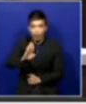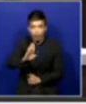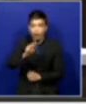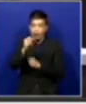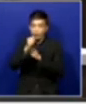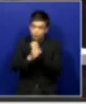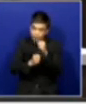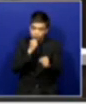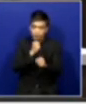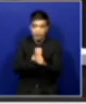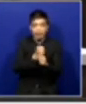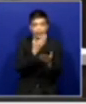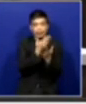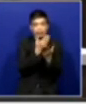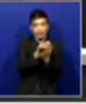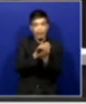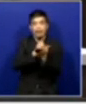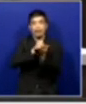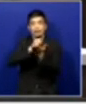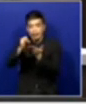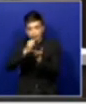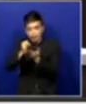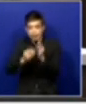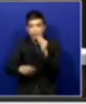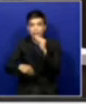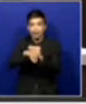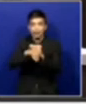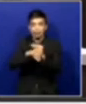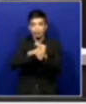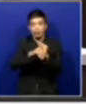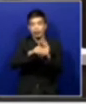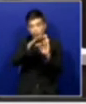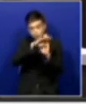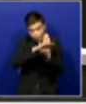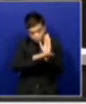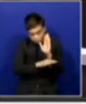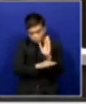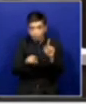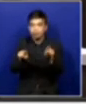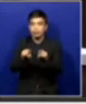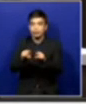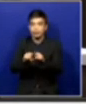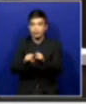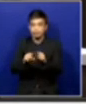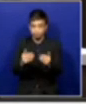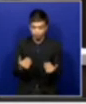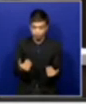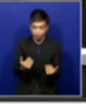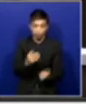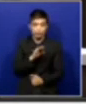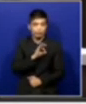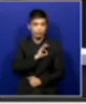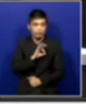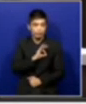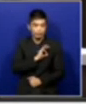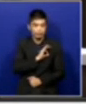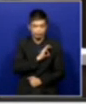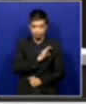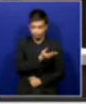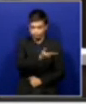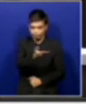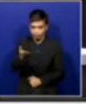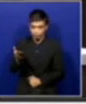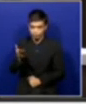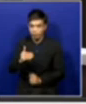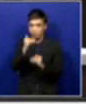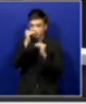พิ่มรายจ่ายเพิ่มเติมซึ่งเขียนไว้เหมือนกันและที่สำคัญครับสมาชิกเราเองเนี่ยมีข้อจำกัดมากในการพิจารณ